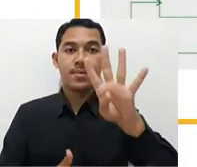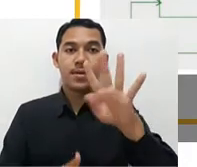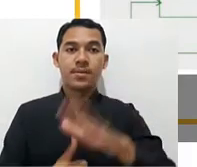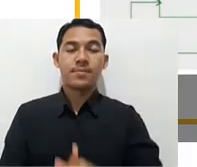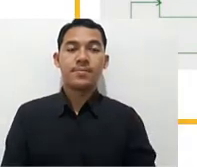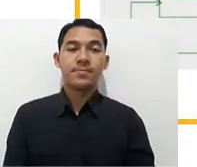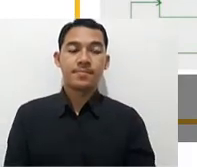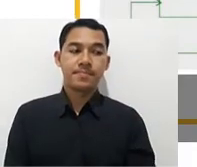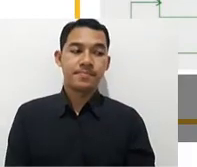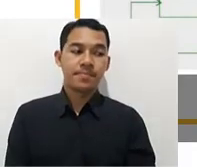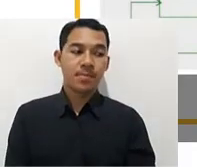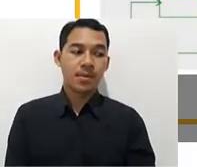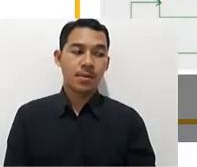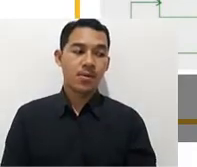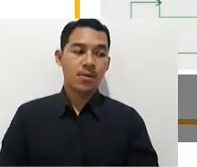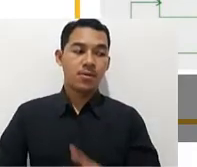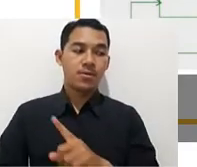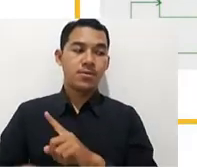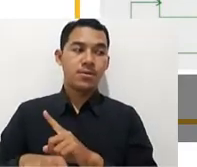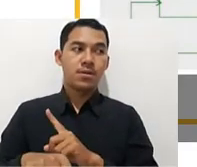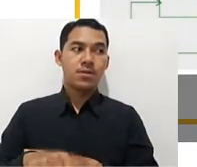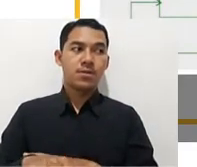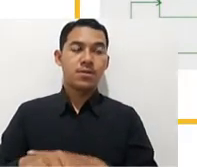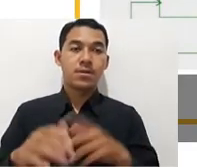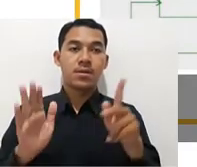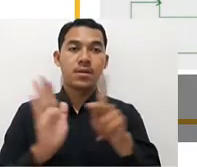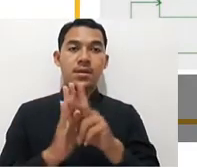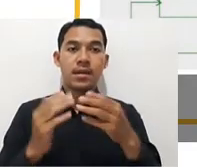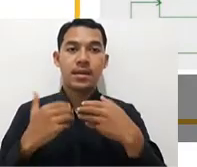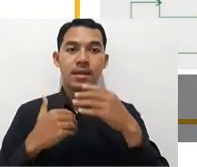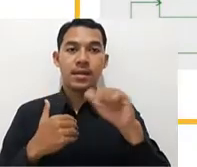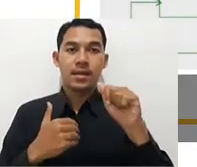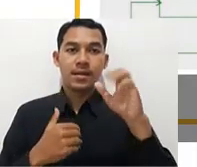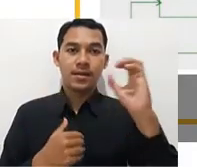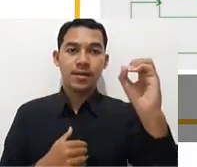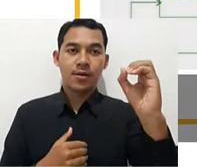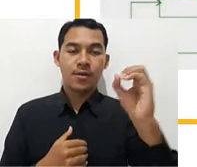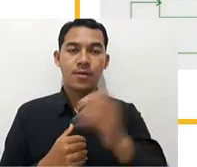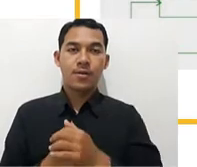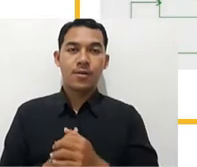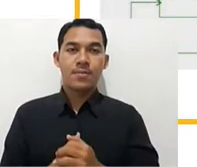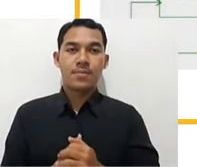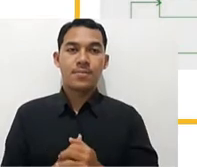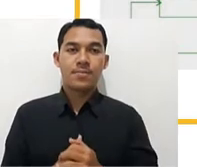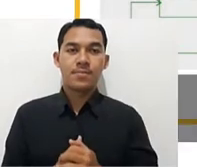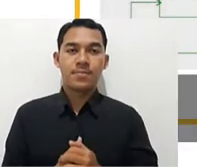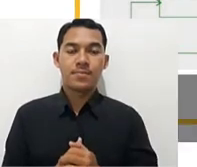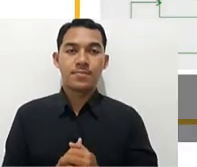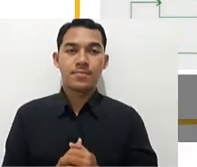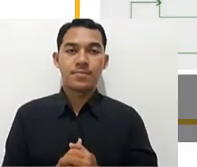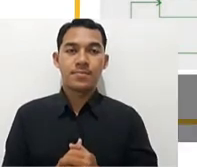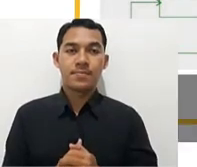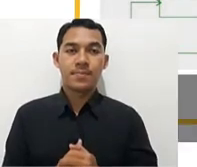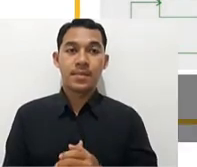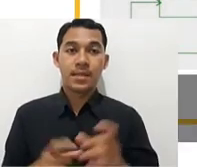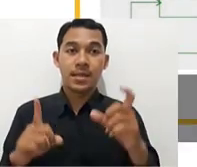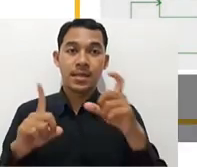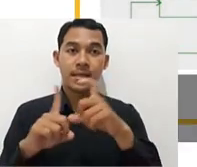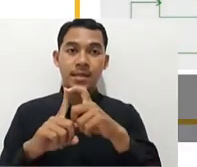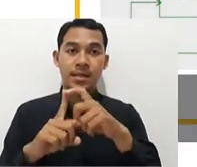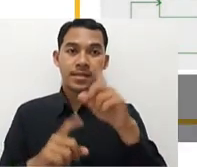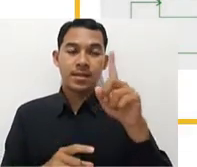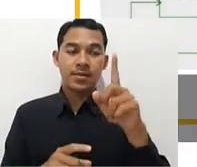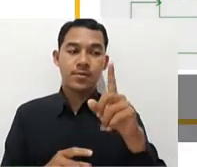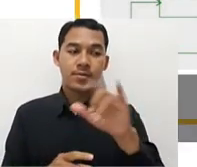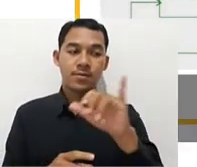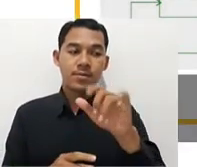Ya. Nah, pada saat dia keadaan shift itu adalah 0, ya. Ini kan keadaannya 0 ya. Nah, berarti nilai D1 dia di sini